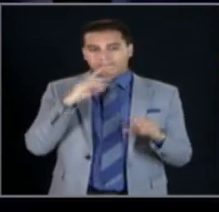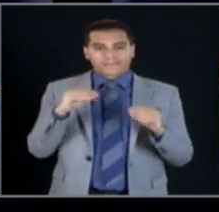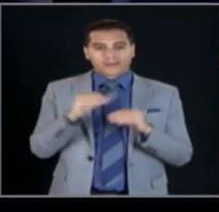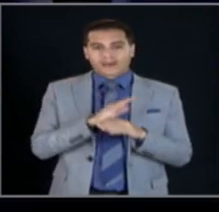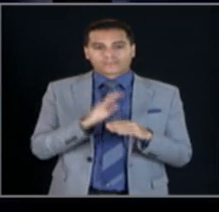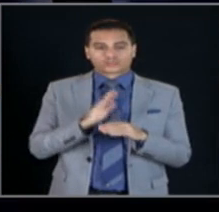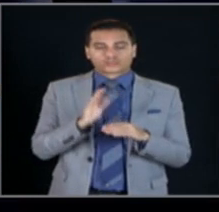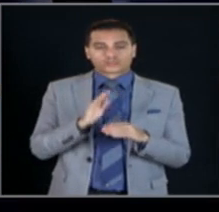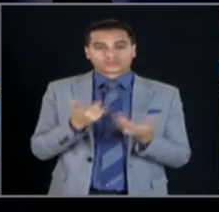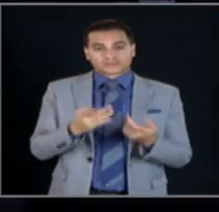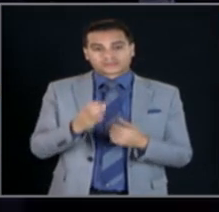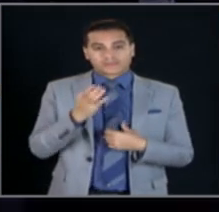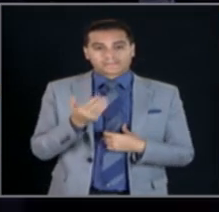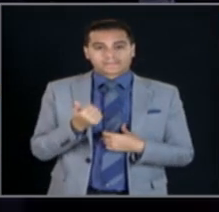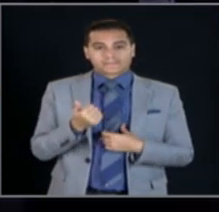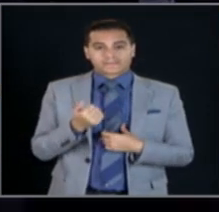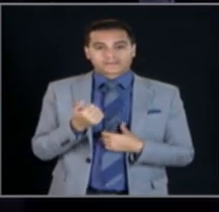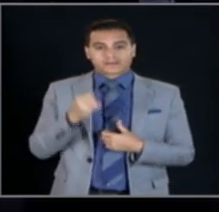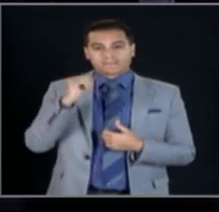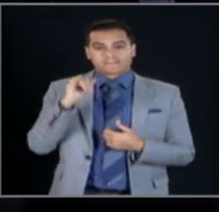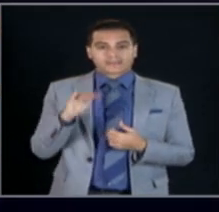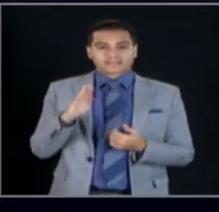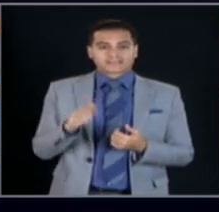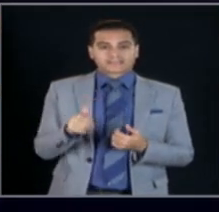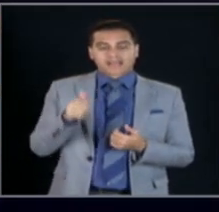بعض اجابتك مش